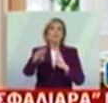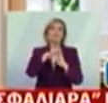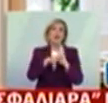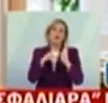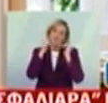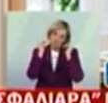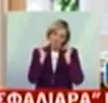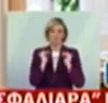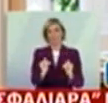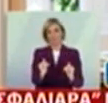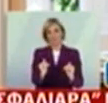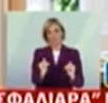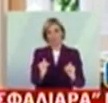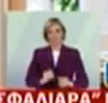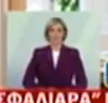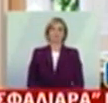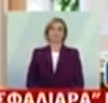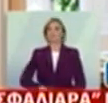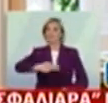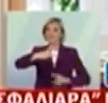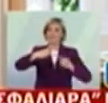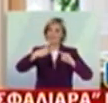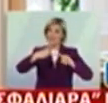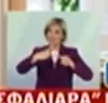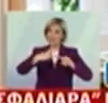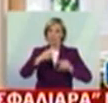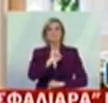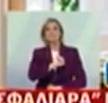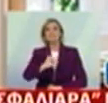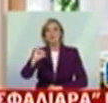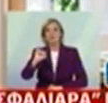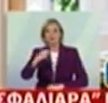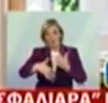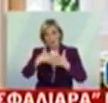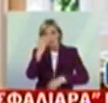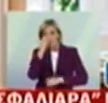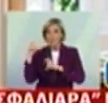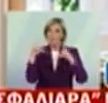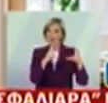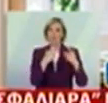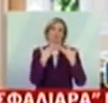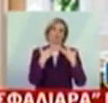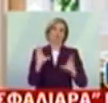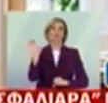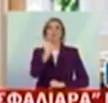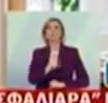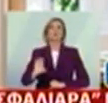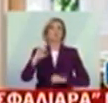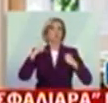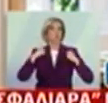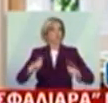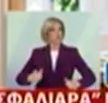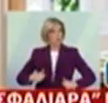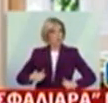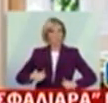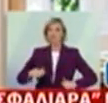κύριο Παπαγεωργίου που δεν τον άκουσα προηγουμένως. Καλησπέρα, καλή χρονιά. Λοιπόν, η συζήτηση πράγματι ξεκινά για τα ομόφυλα ζευγάρια με την κοινωνία,